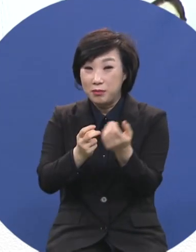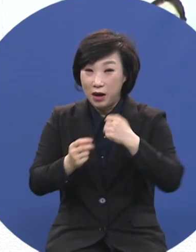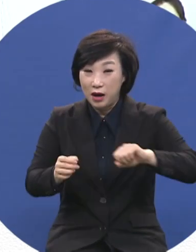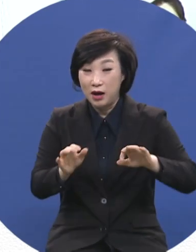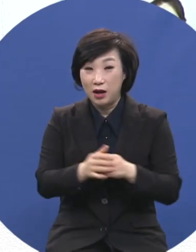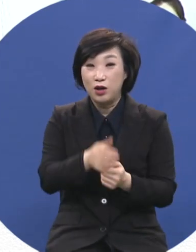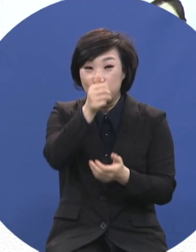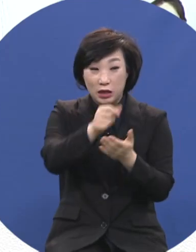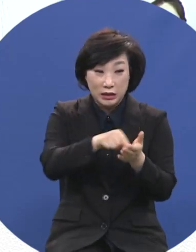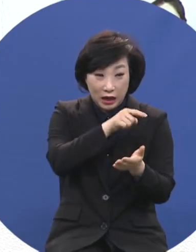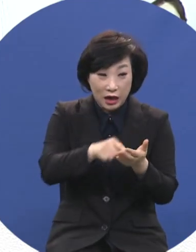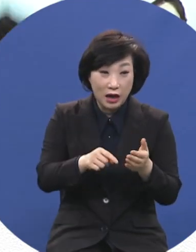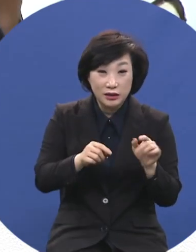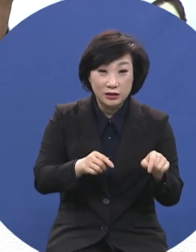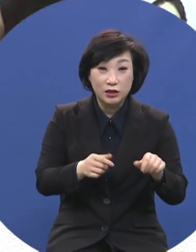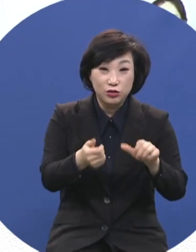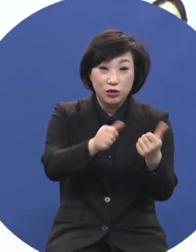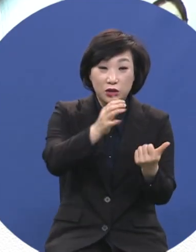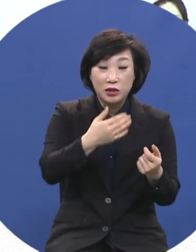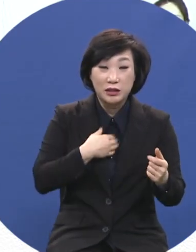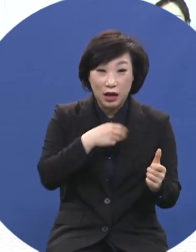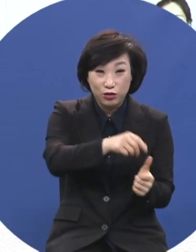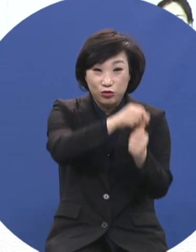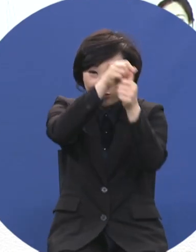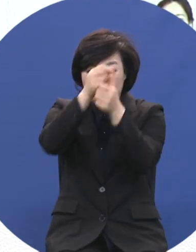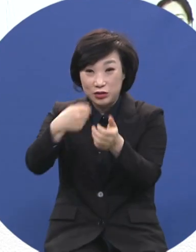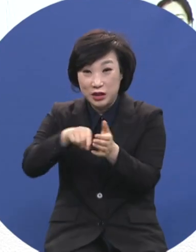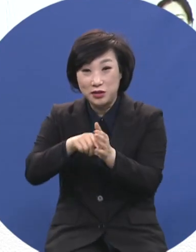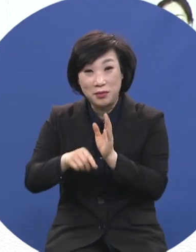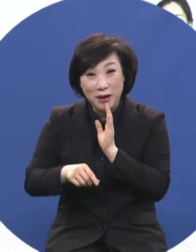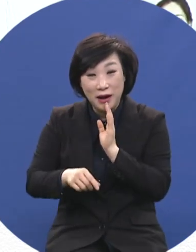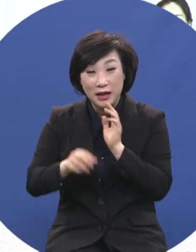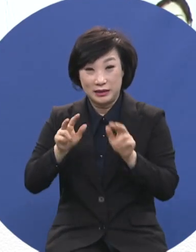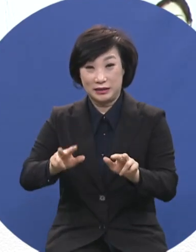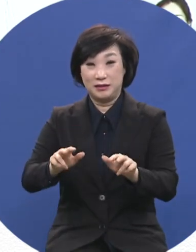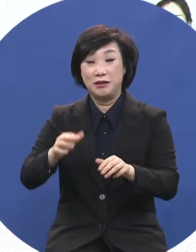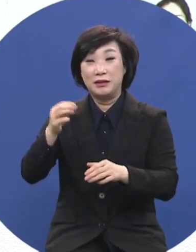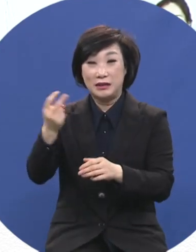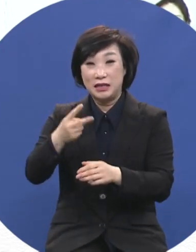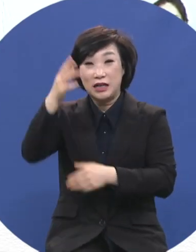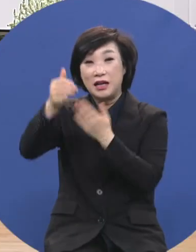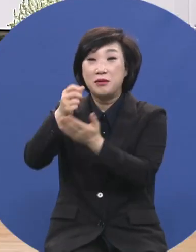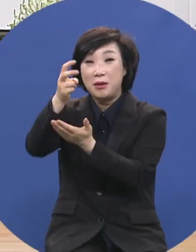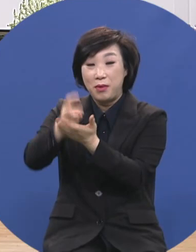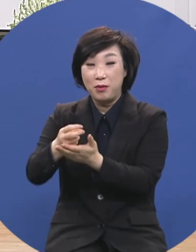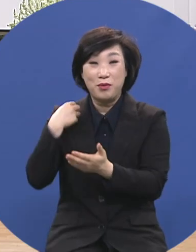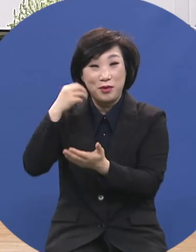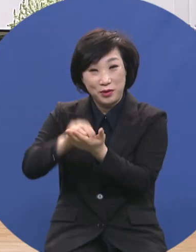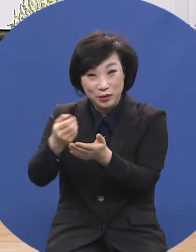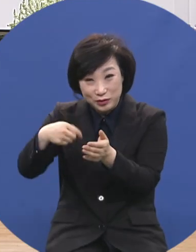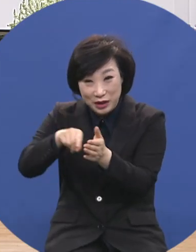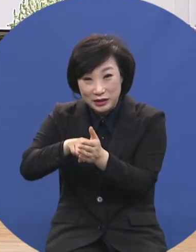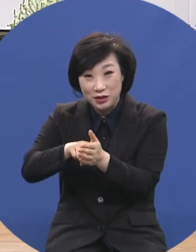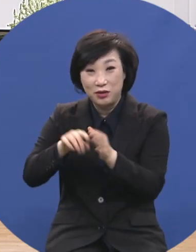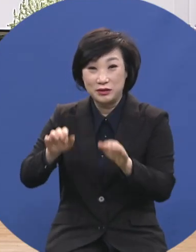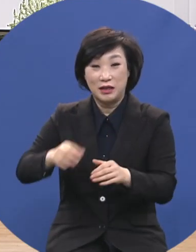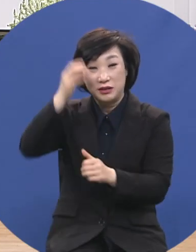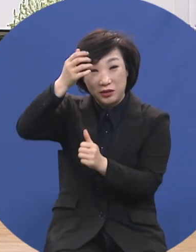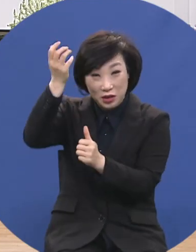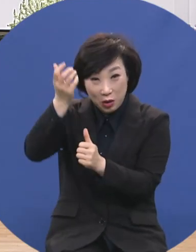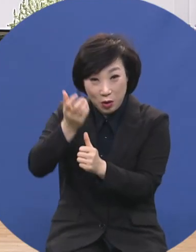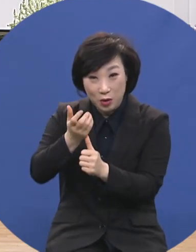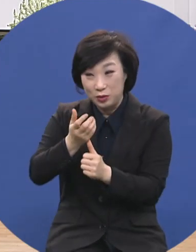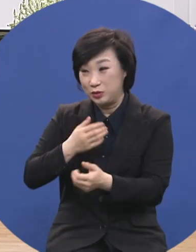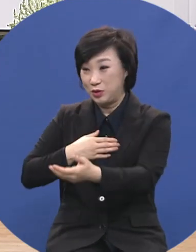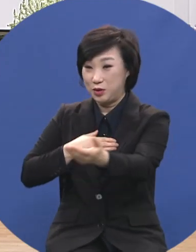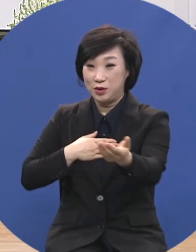살리기 위해서 다시 하나님의 질서로 원상복귀시키기 위하여 그래서 성령이